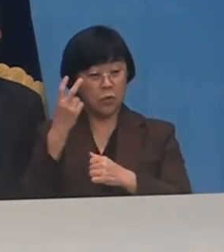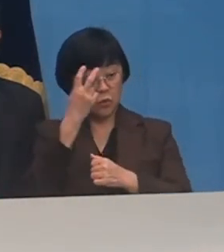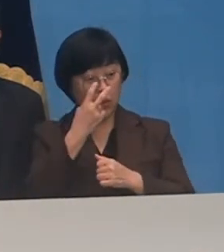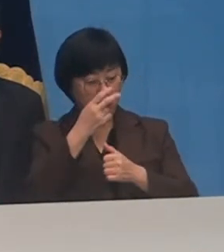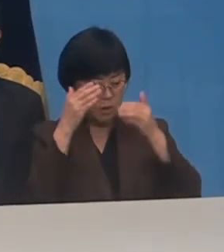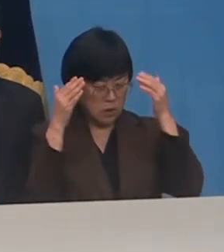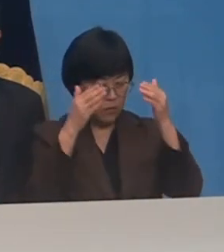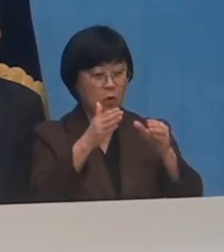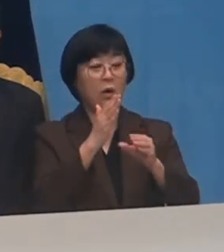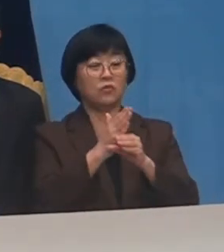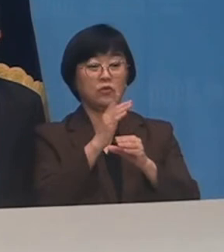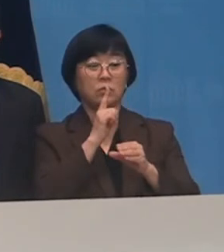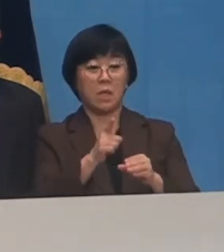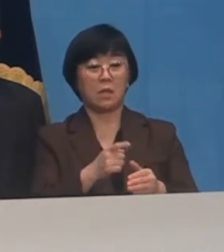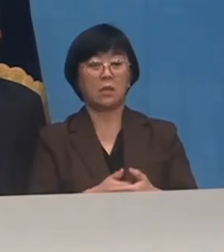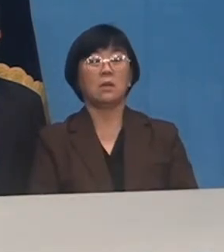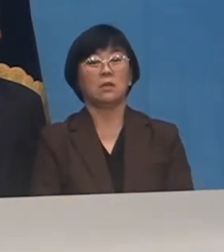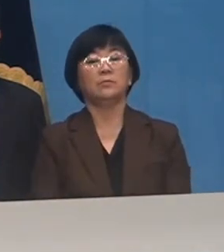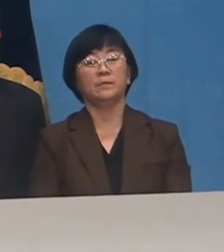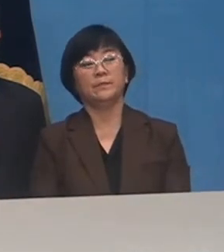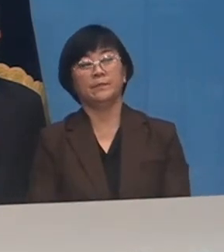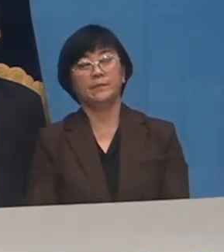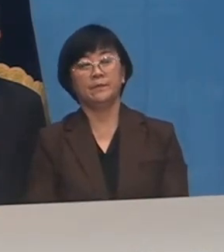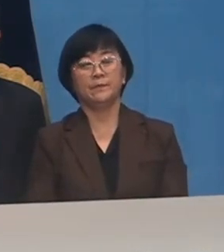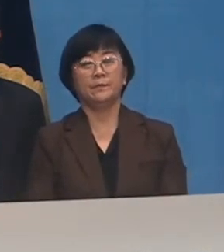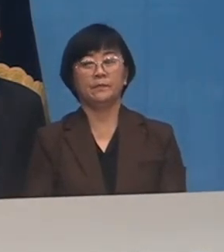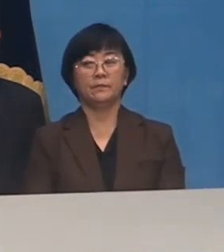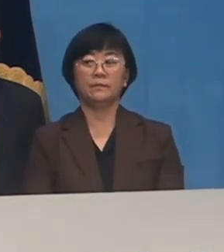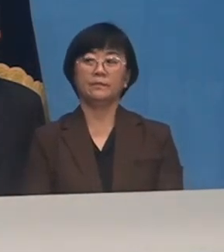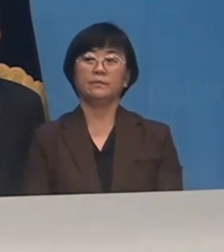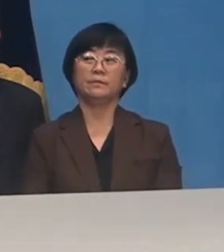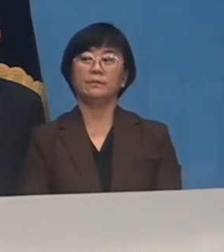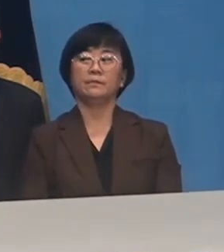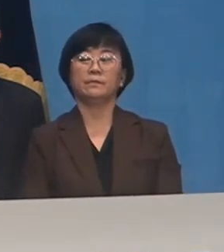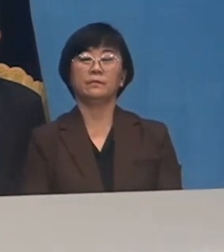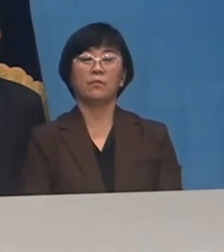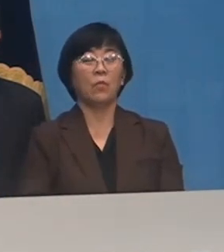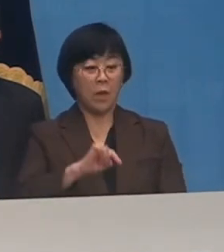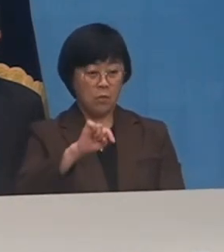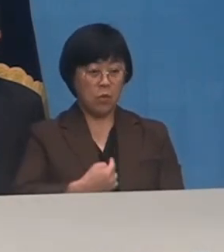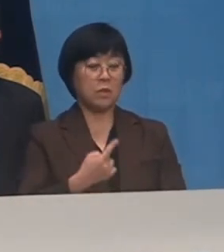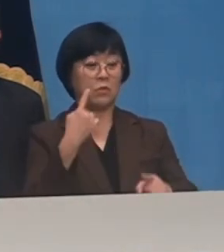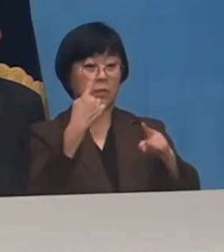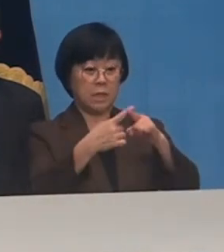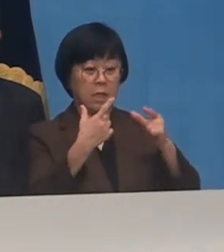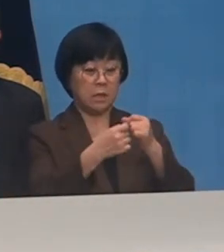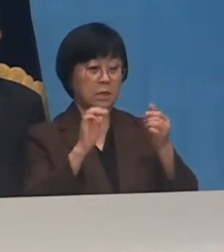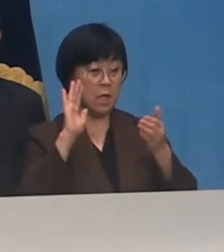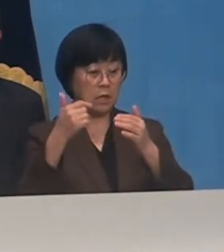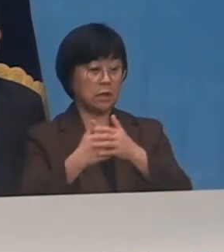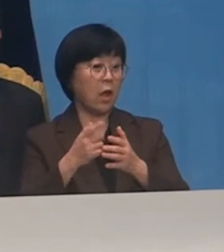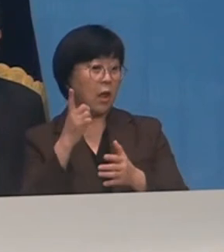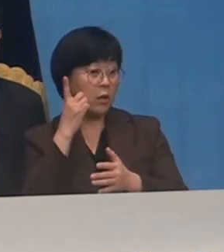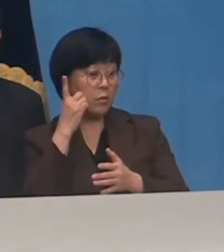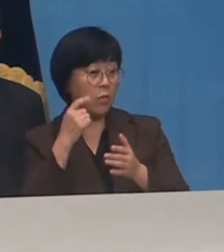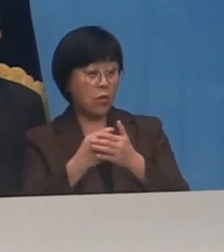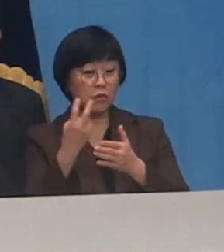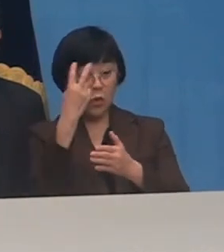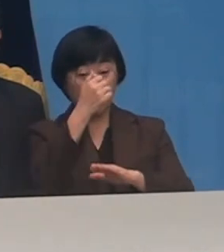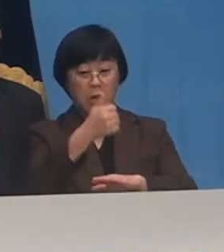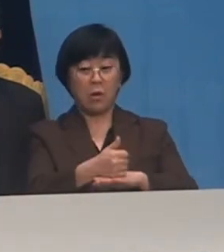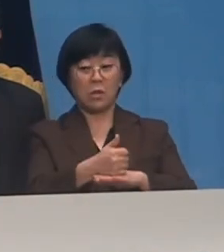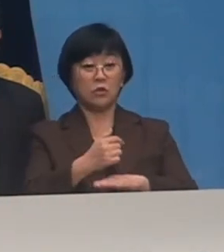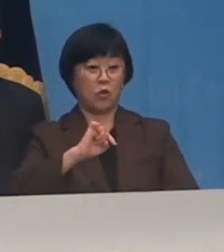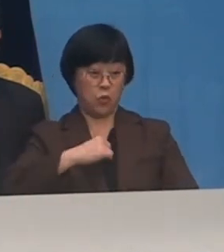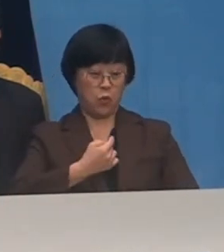통신조회에 열의를 올리고 있는 사실이 언론을 통해 폭로되었다. 본인 또한 최근 통신사에 대해 조회해본